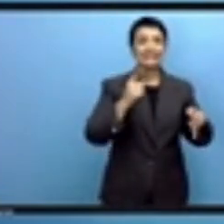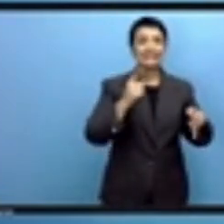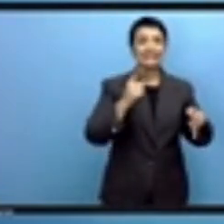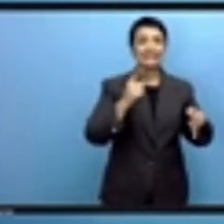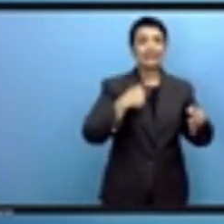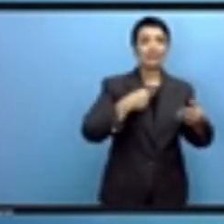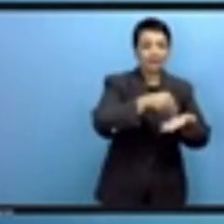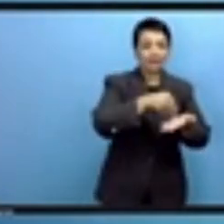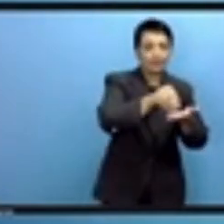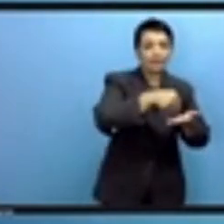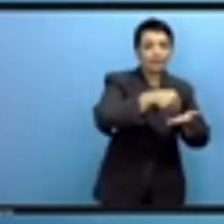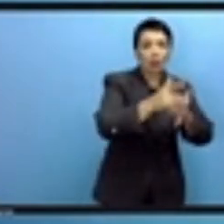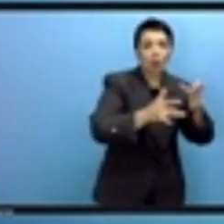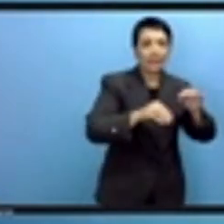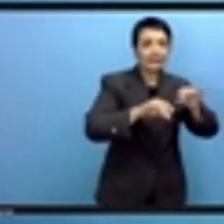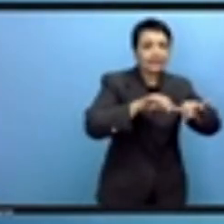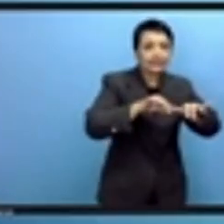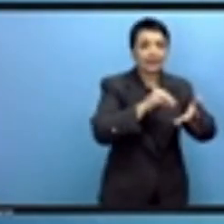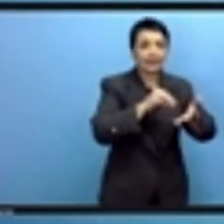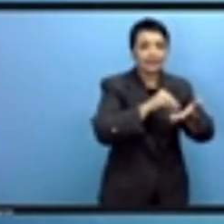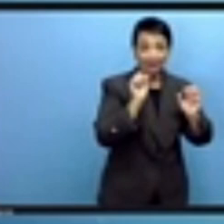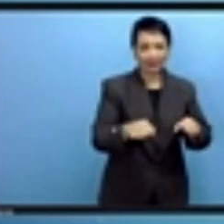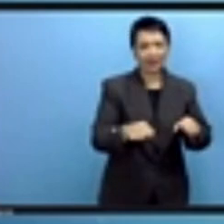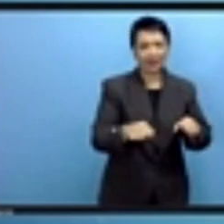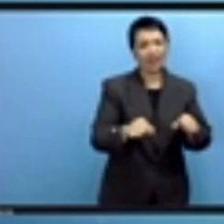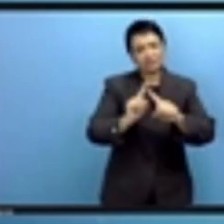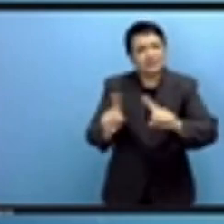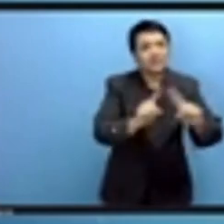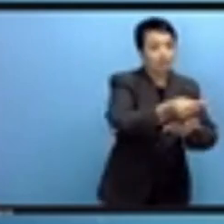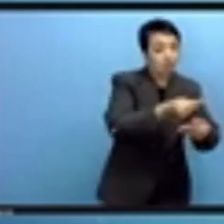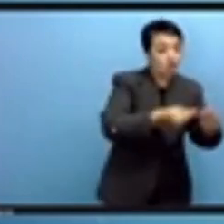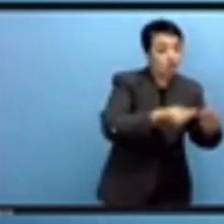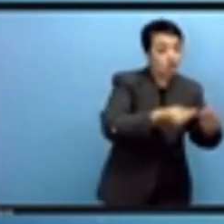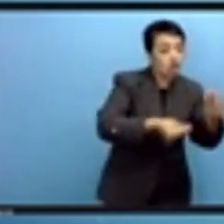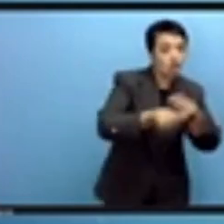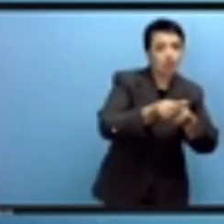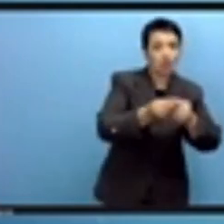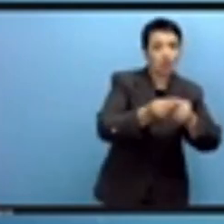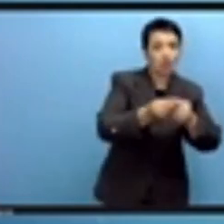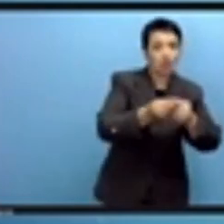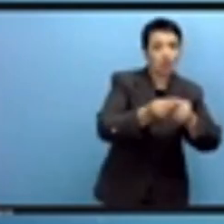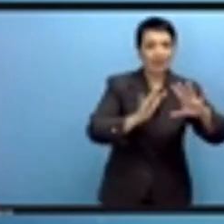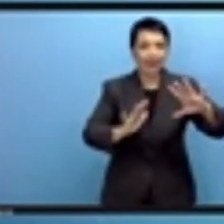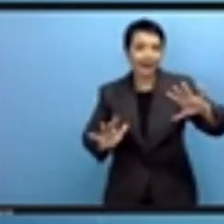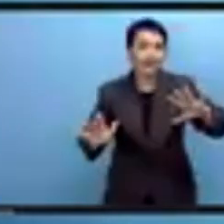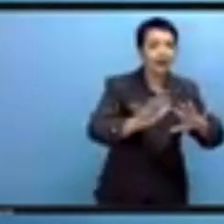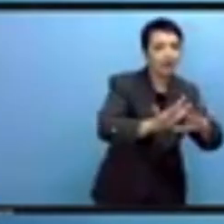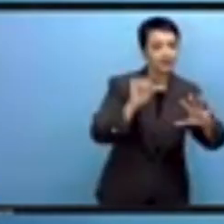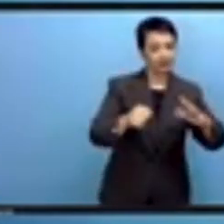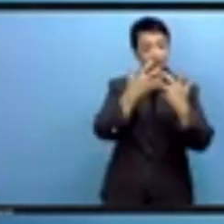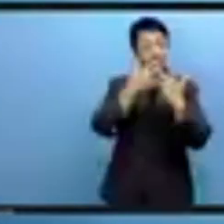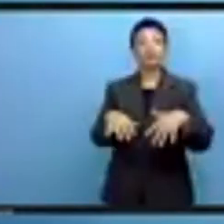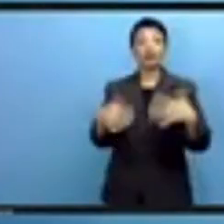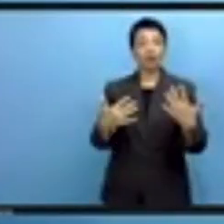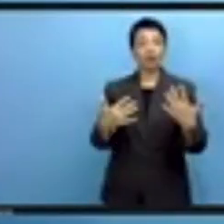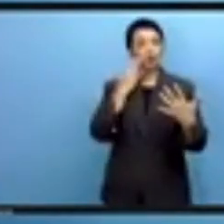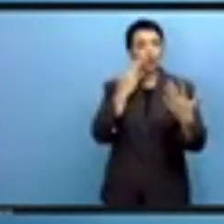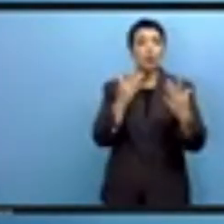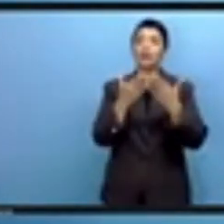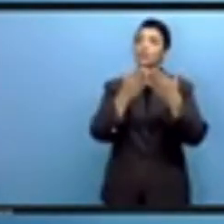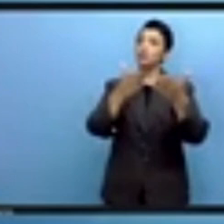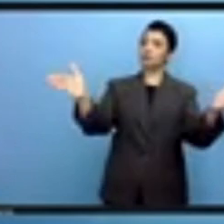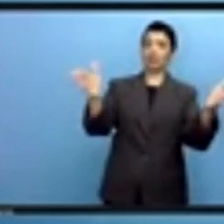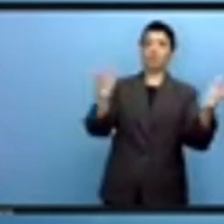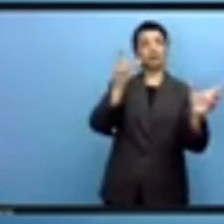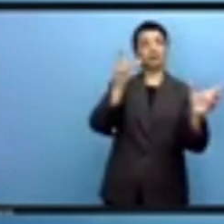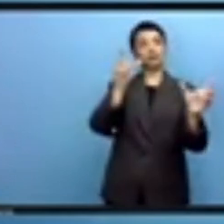他们是小型的新兴企业还是更大型的企业，他们都需要了解怎样在网上支